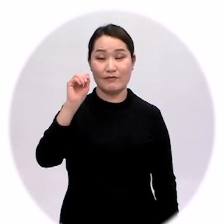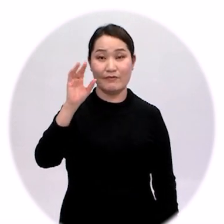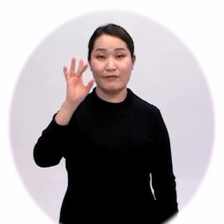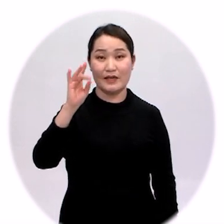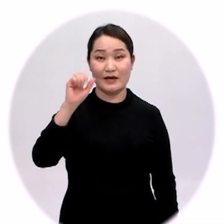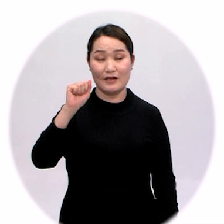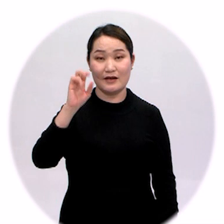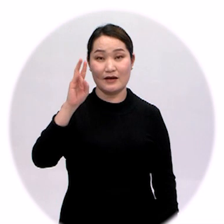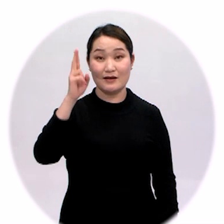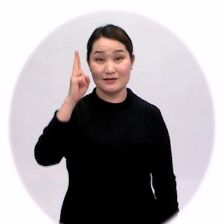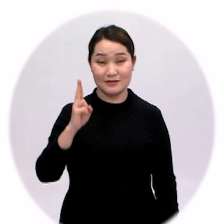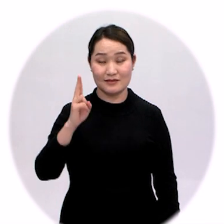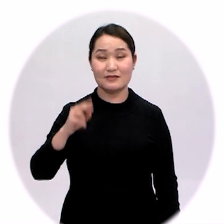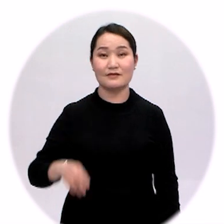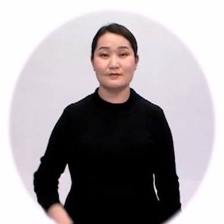франц.